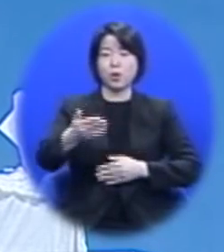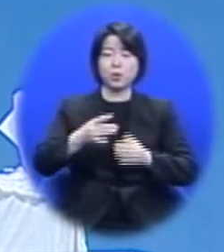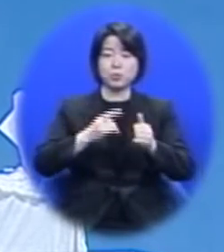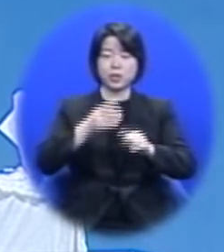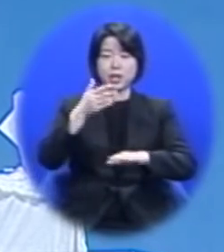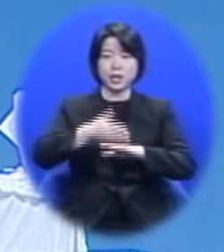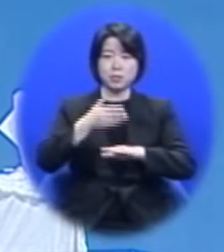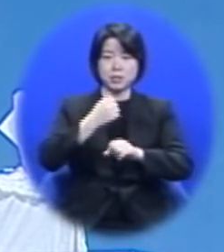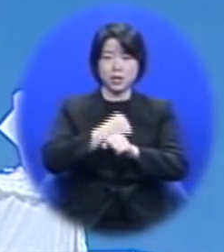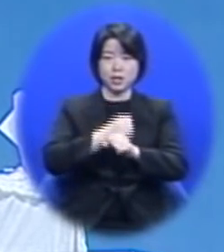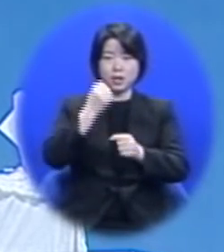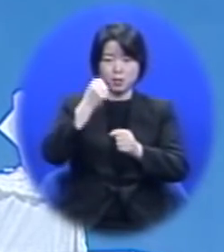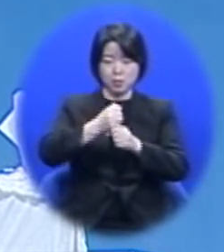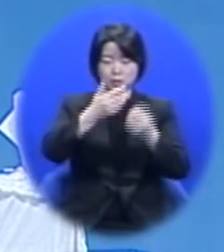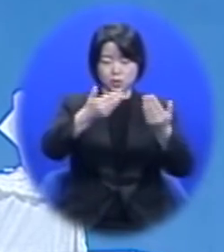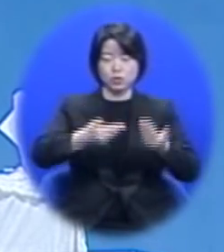하십니다.